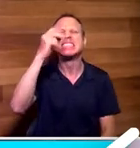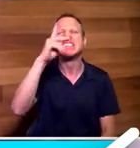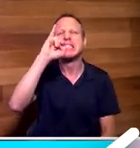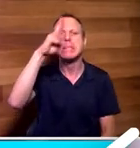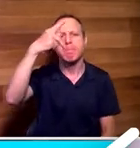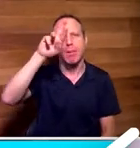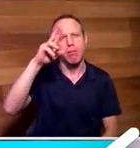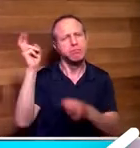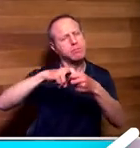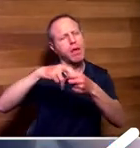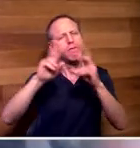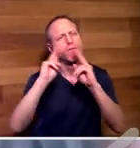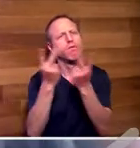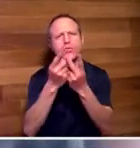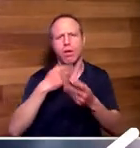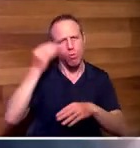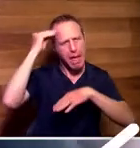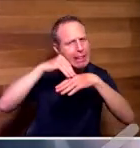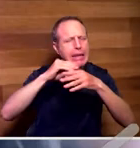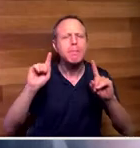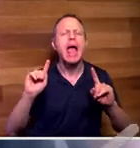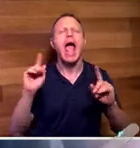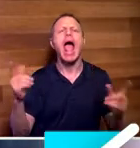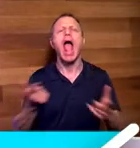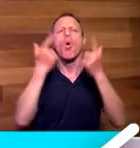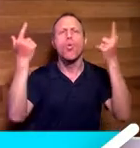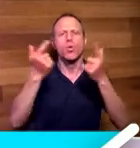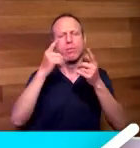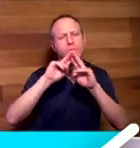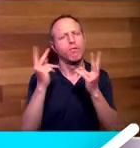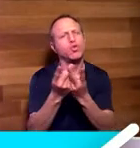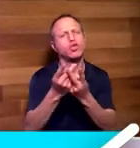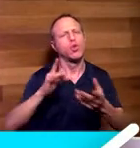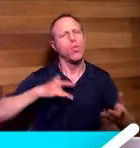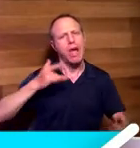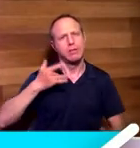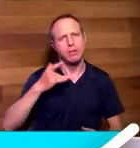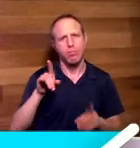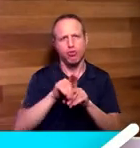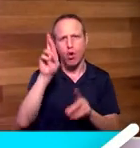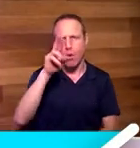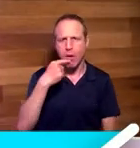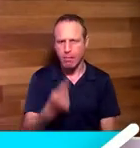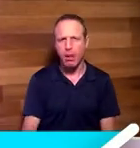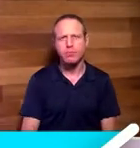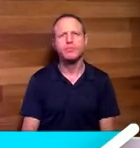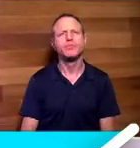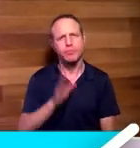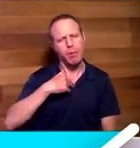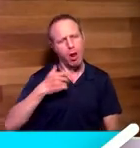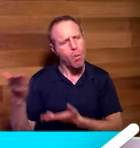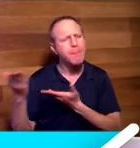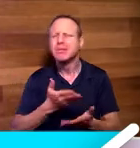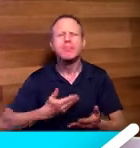להצטרף לקבוצה, אנחנו מעדכנים באירועים, בקבוצות וואטסאפ, כמו שרועי אמר, וגם אנחנו מזמינים